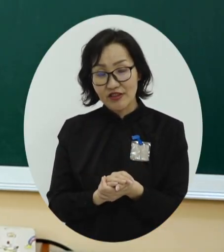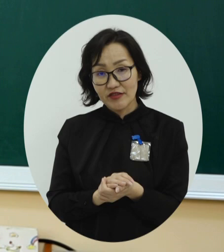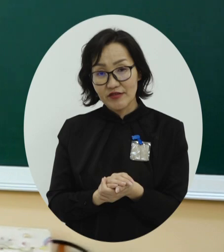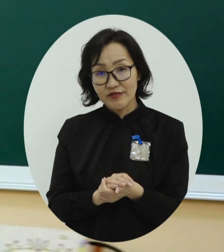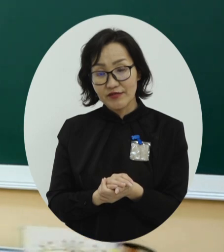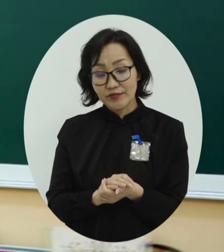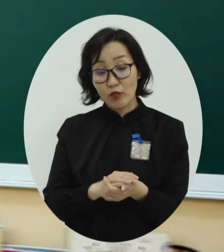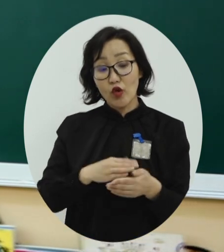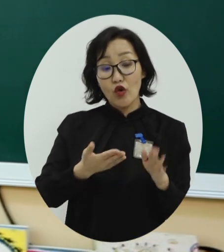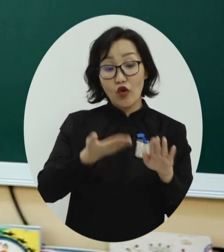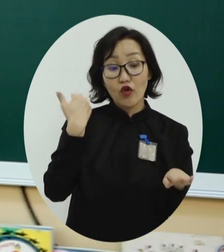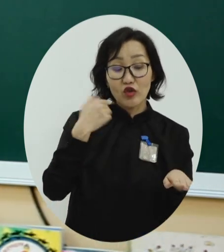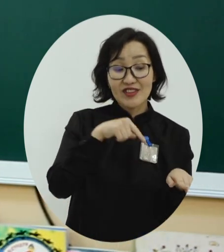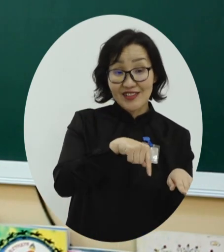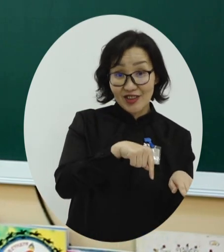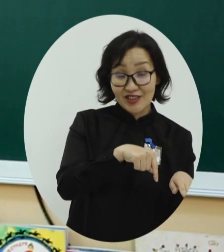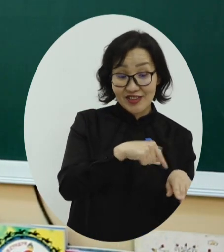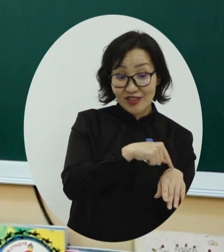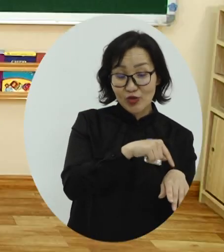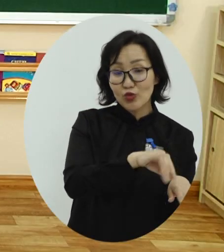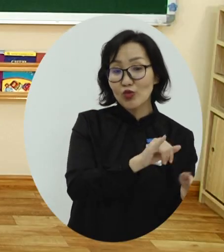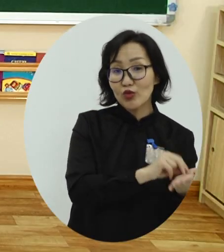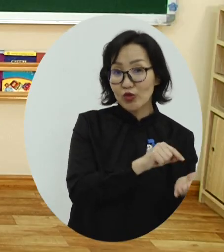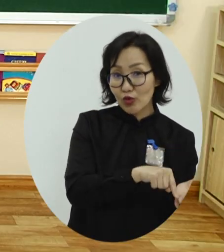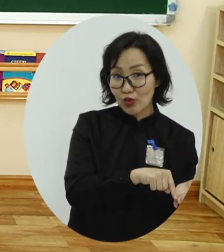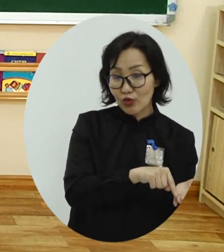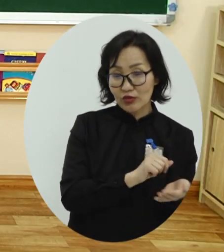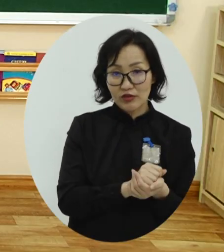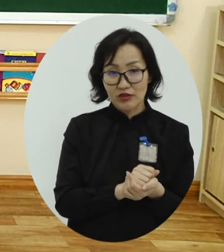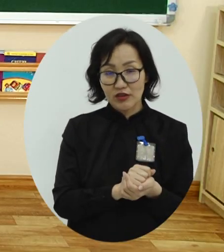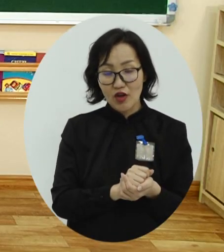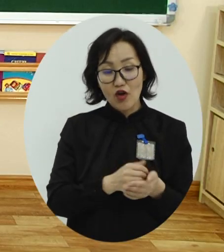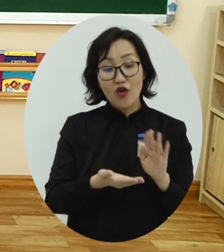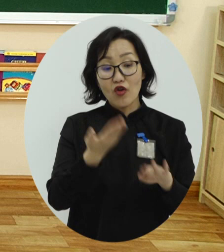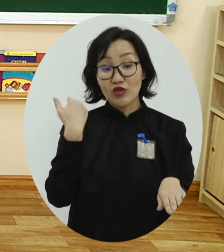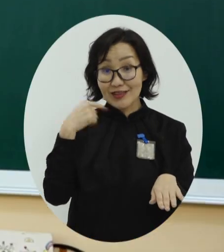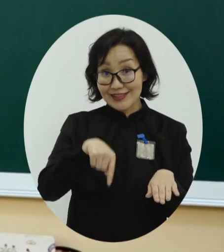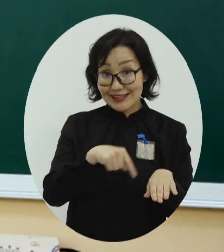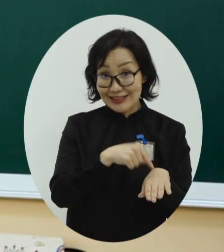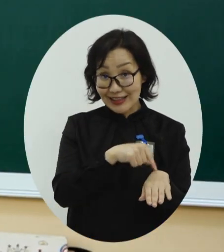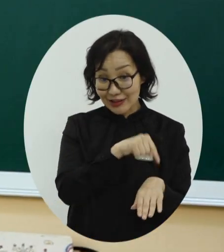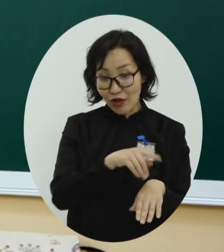За, тэгвэл өнгөрсөн цагт юу бичих вэ? Өнгөрсөн цагт бүгдээрээ